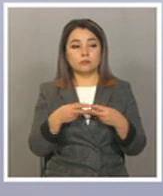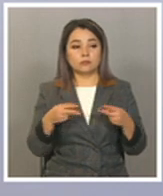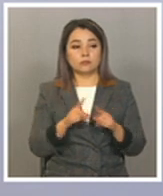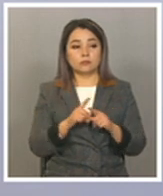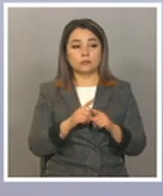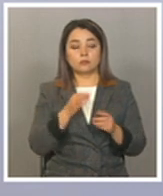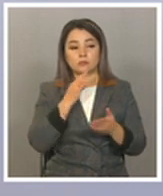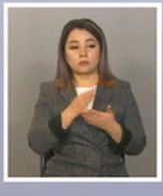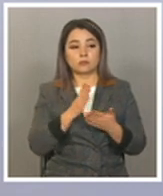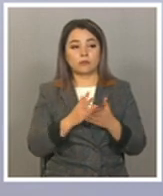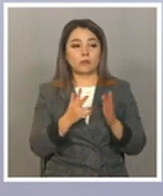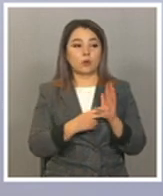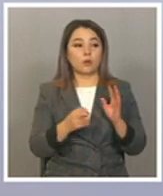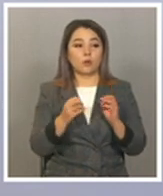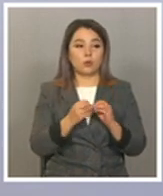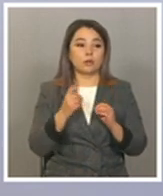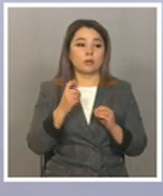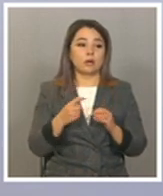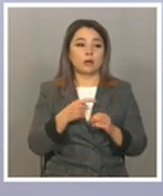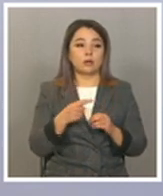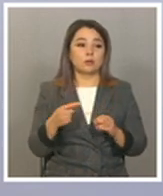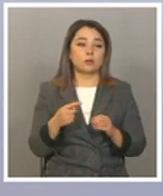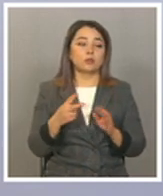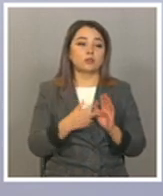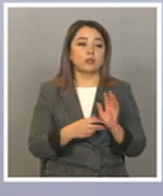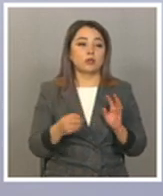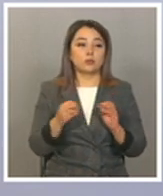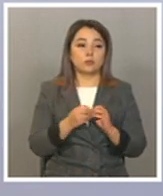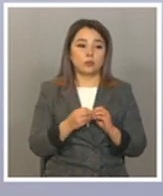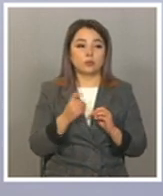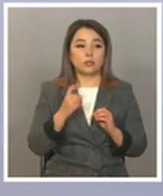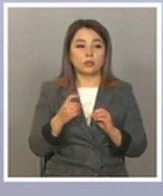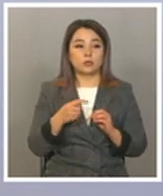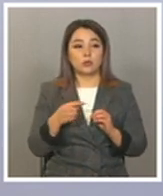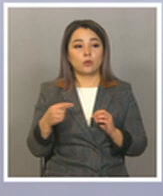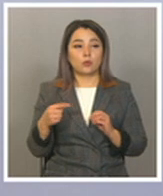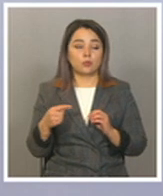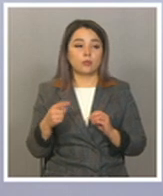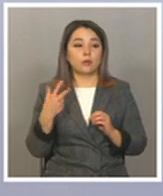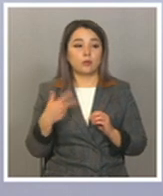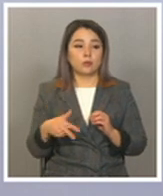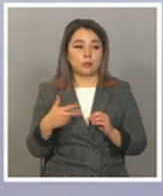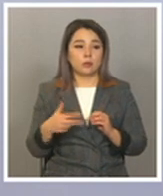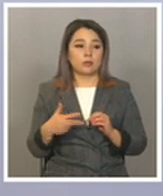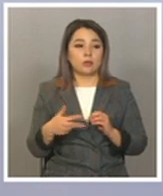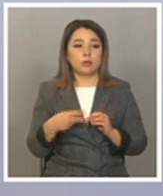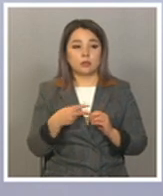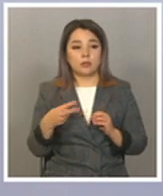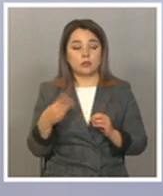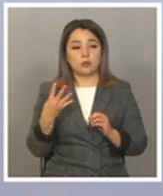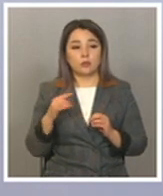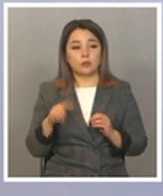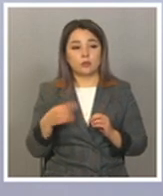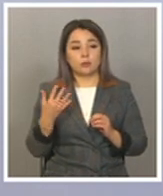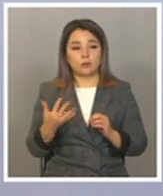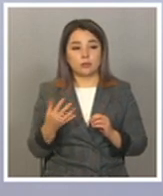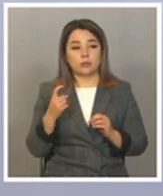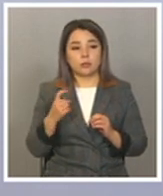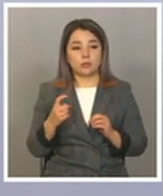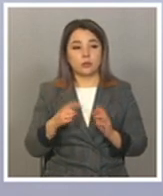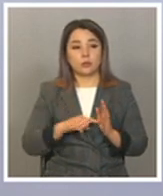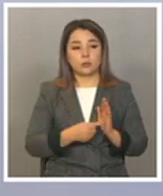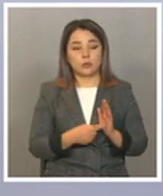аламыз. 810 x азайтылған 810 көбейтілген x азайтылған 30 тең